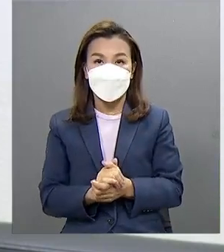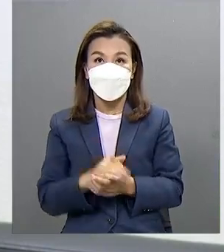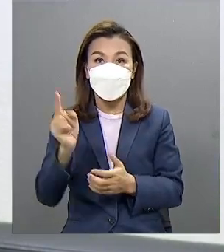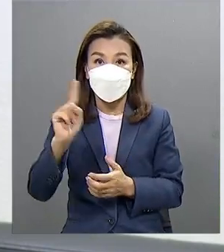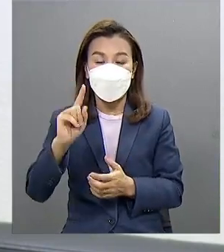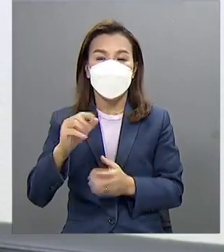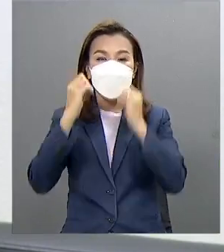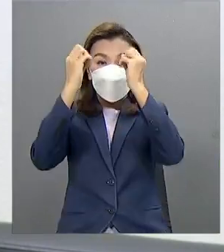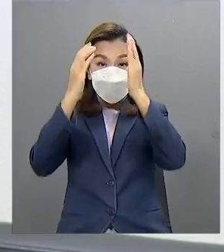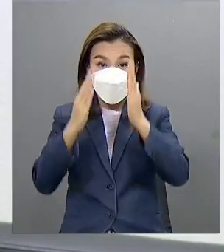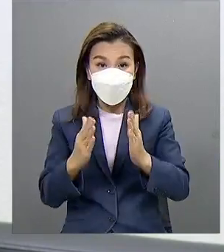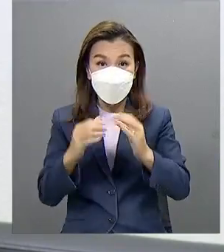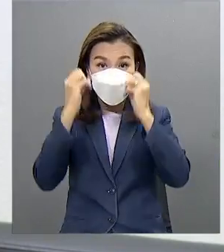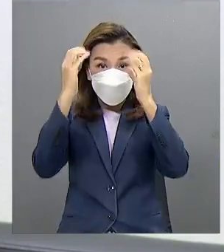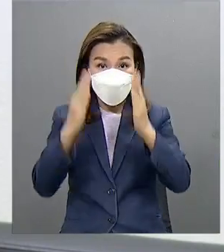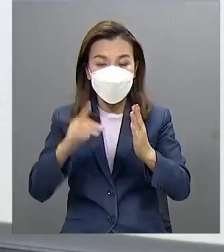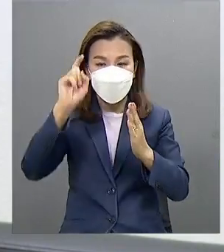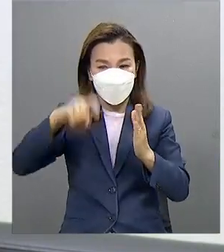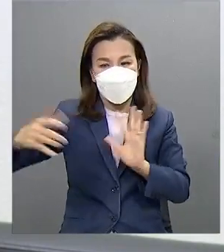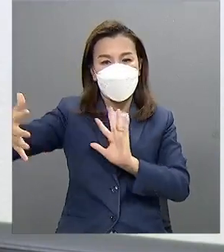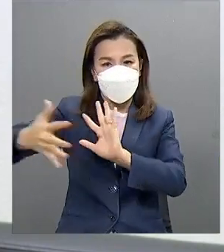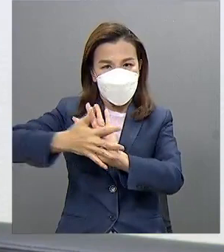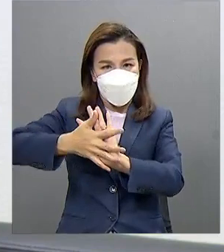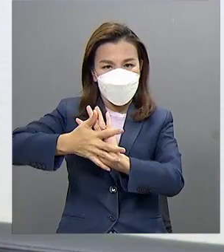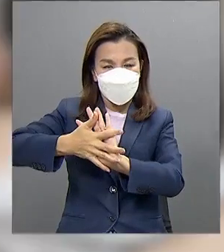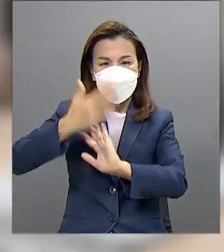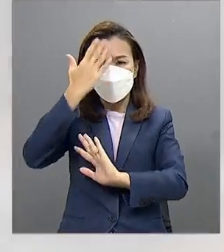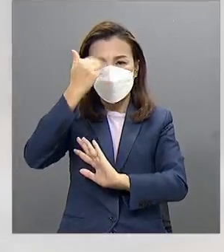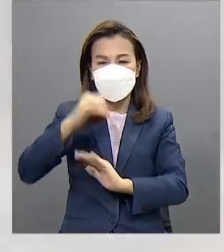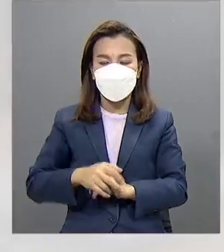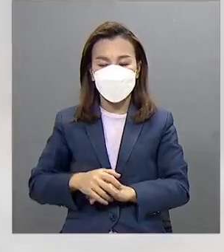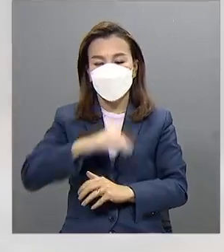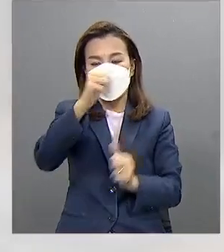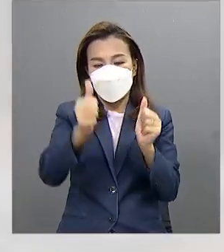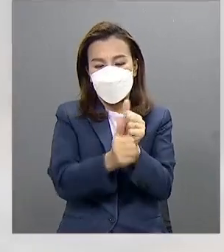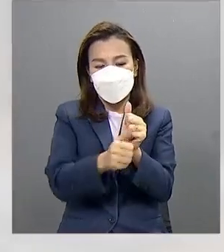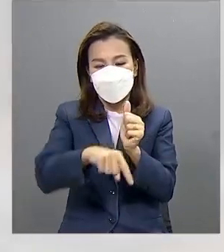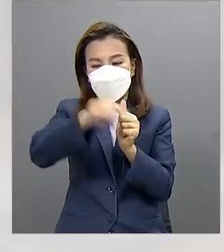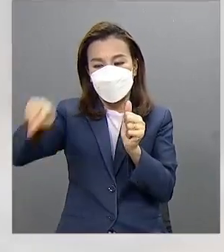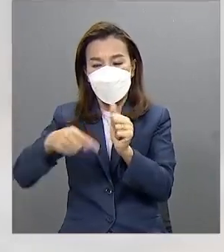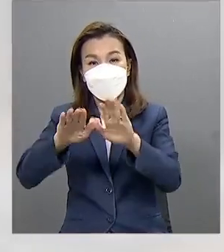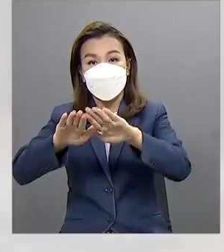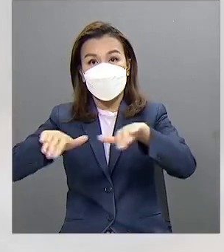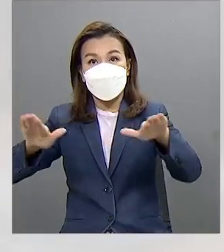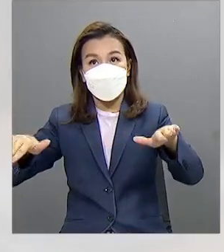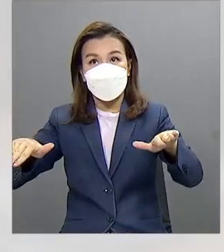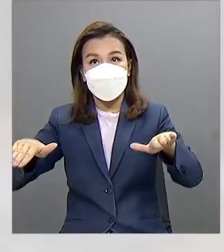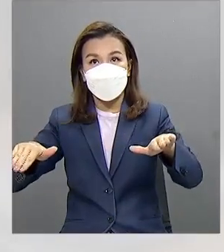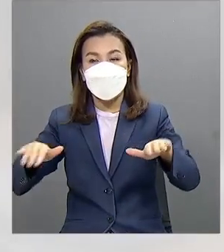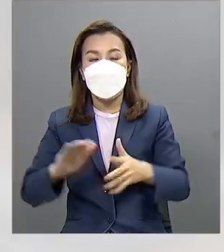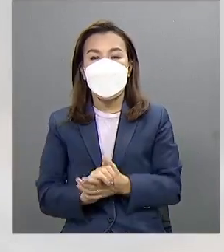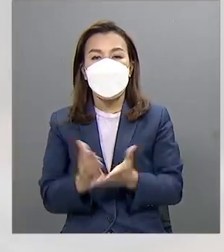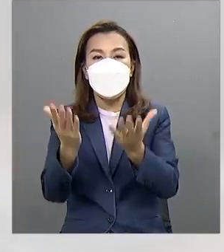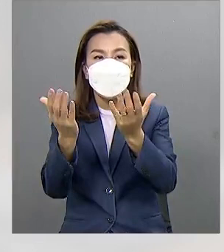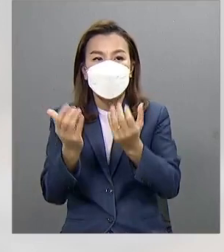ครับก็ต้องร่วมรับผิดกับบุคคลที่อยู่ภายใต้คนที่มาที่เราดูแลนะครับหมายถึงว่าอันนี้หมายถึงว่ารับผิดทางละเมิดหมายถึงเรื่องของการชดใช้ค่